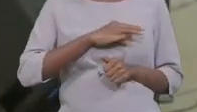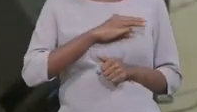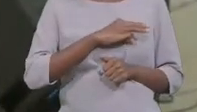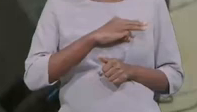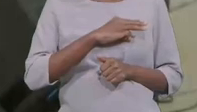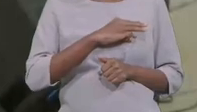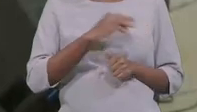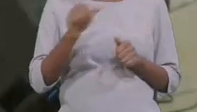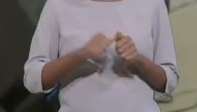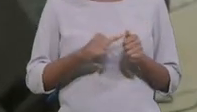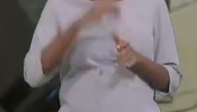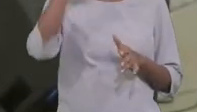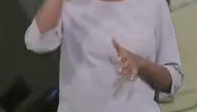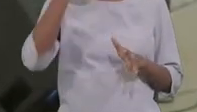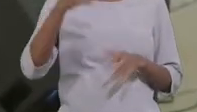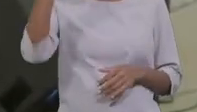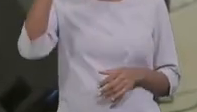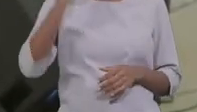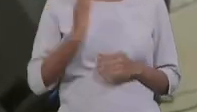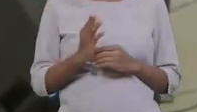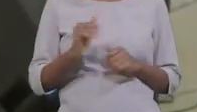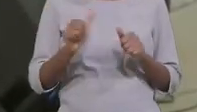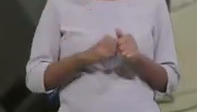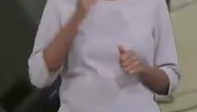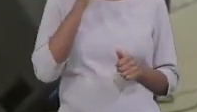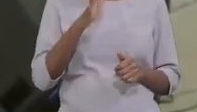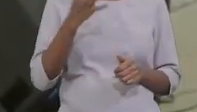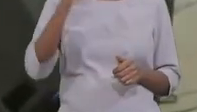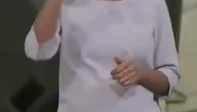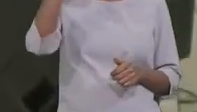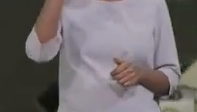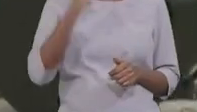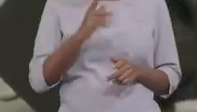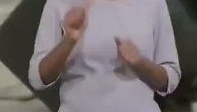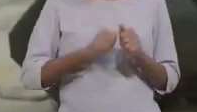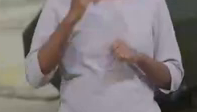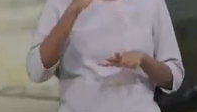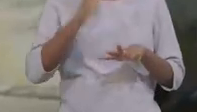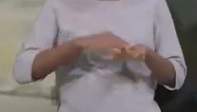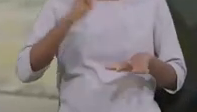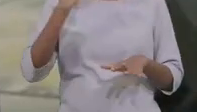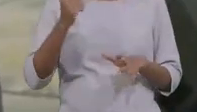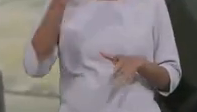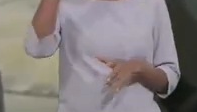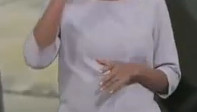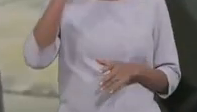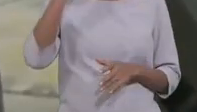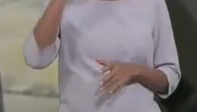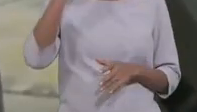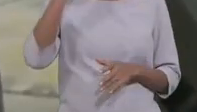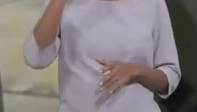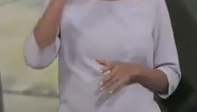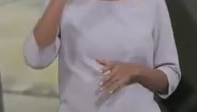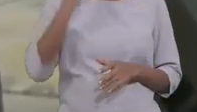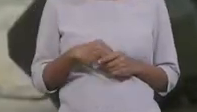ministre, chaque homme de Dieu, chaque femme de Dieu, quiconque est appelé de